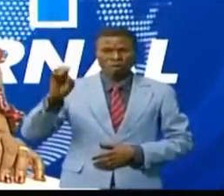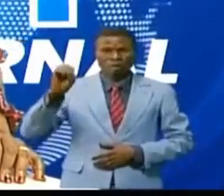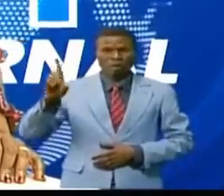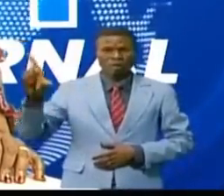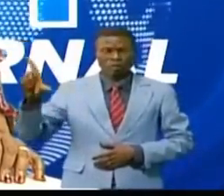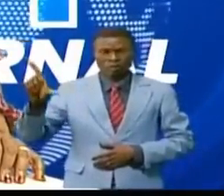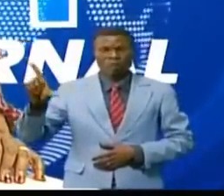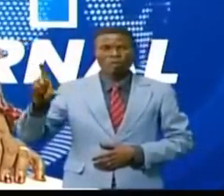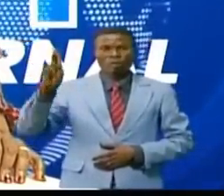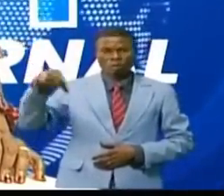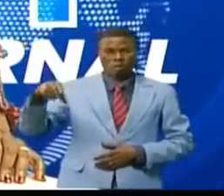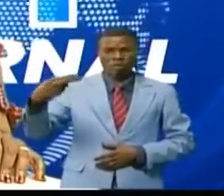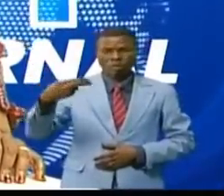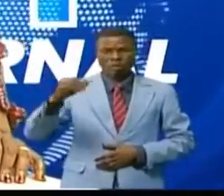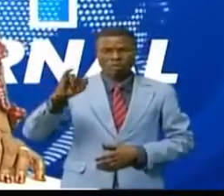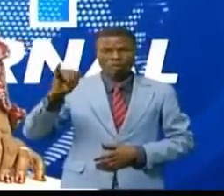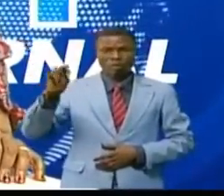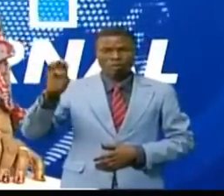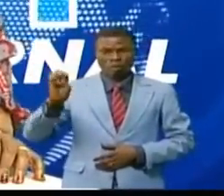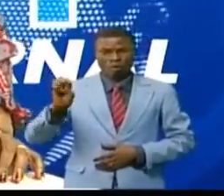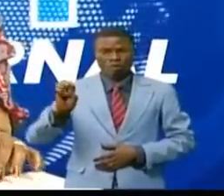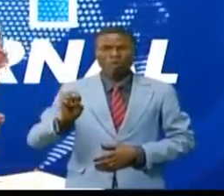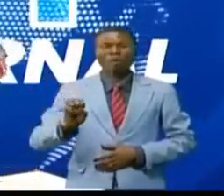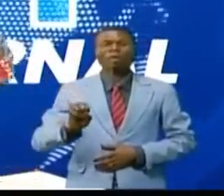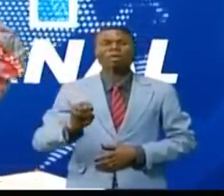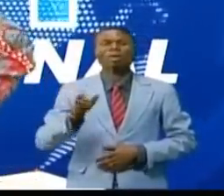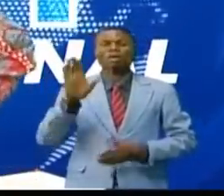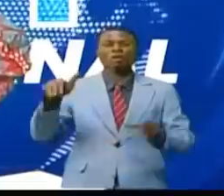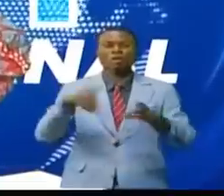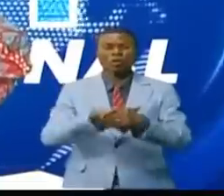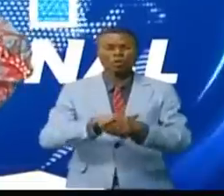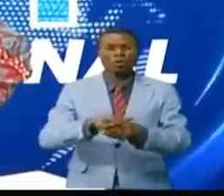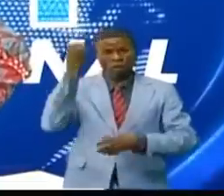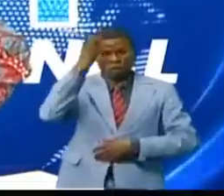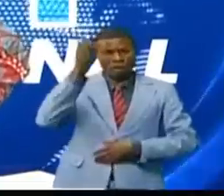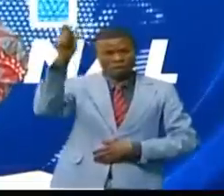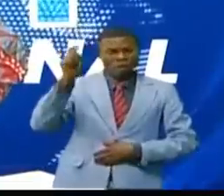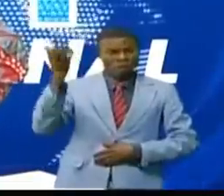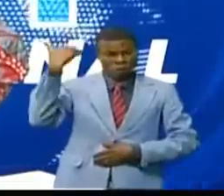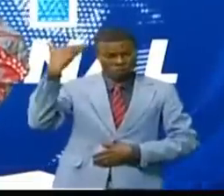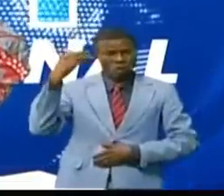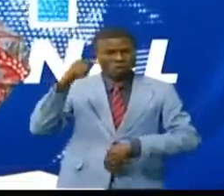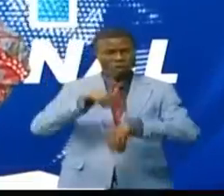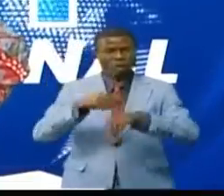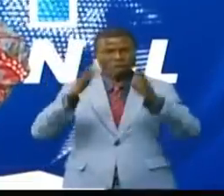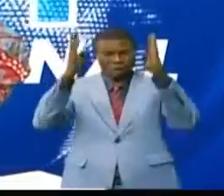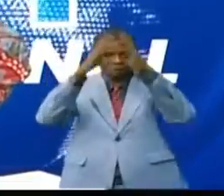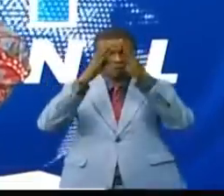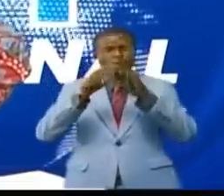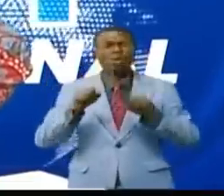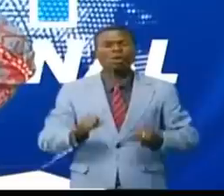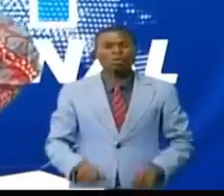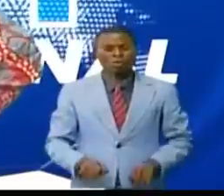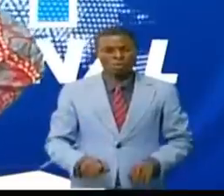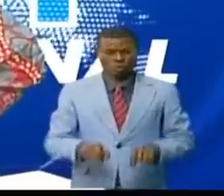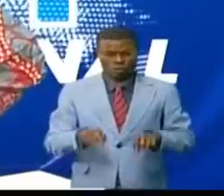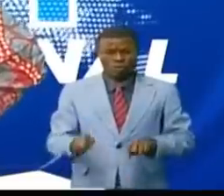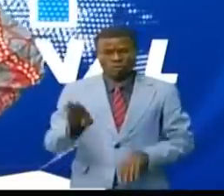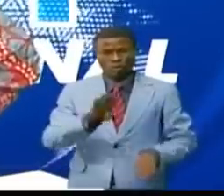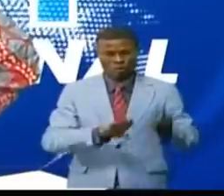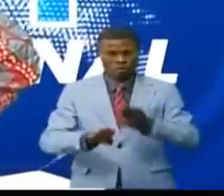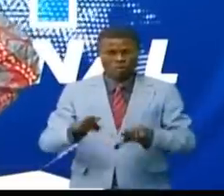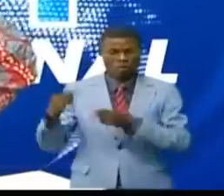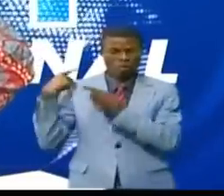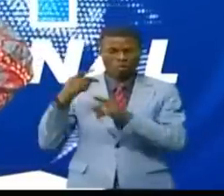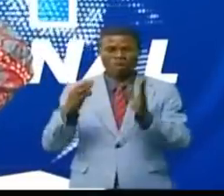veuve de feu général Léonard Moulamba Nyuni Wakedima, a tiré sa révérence depuis